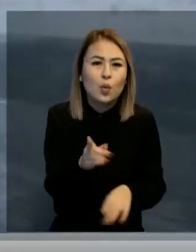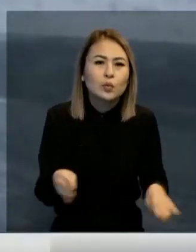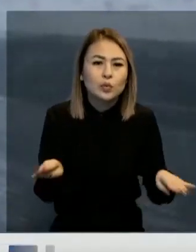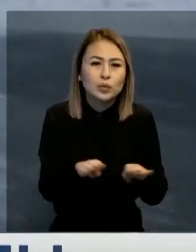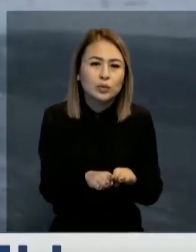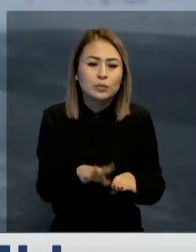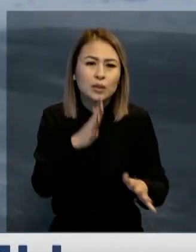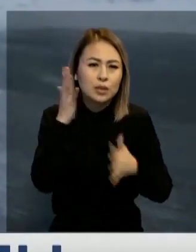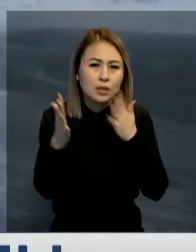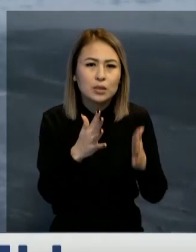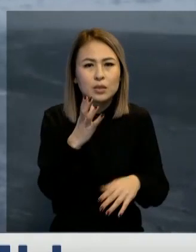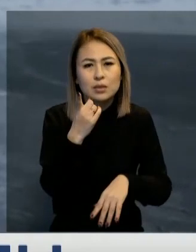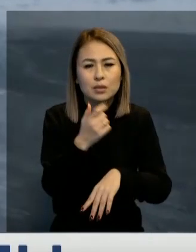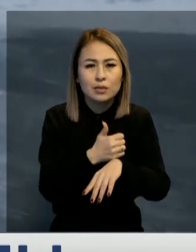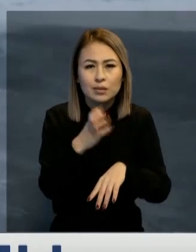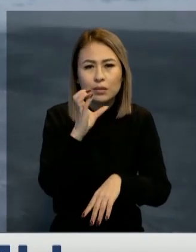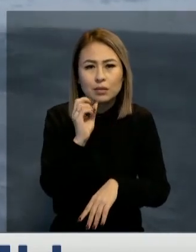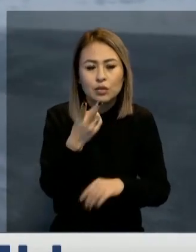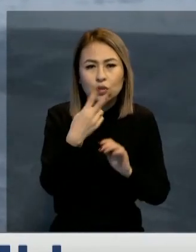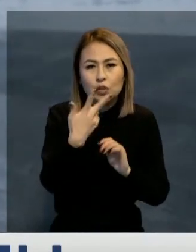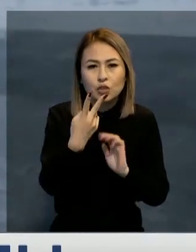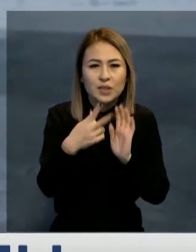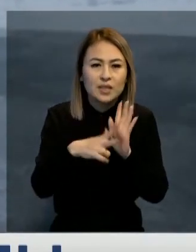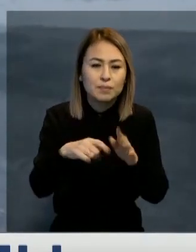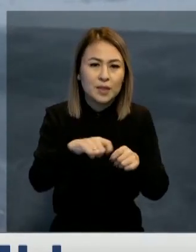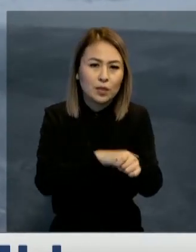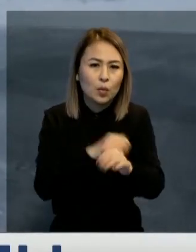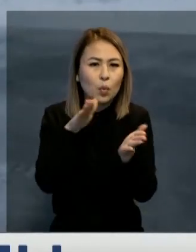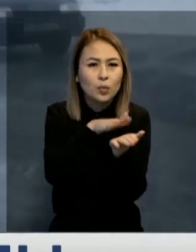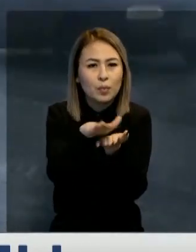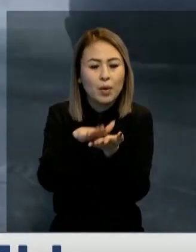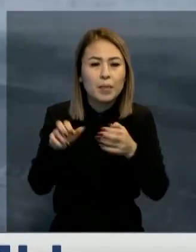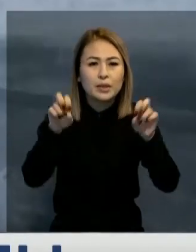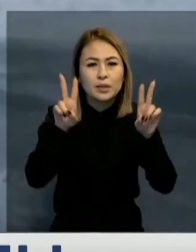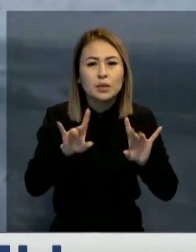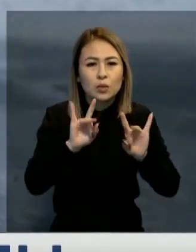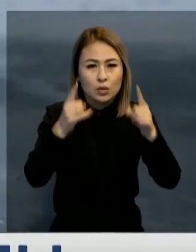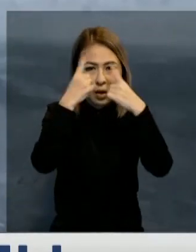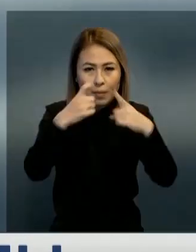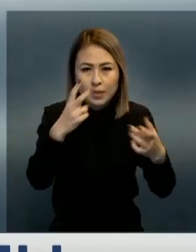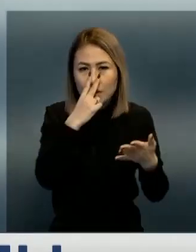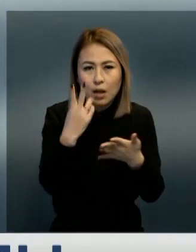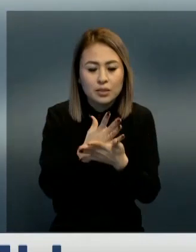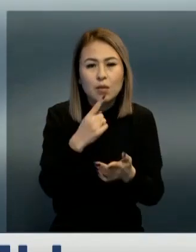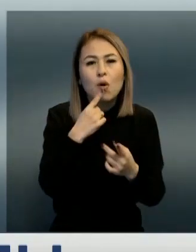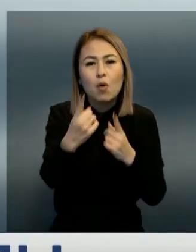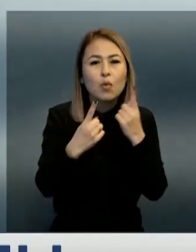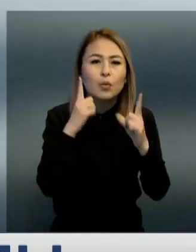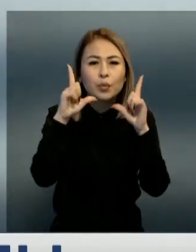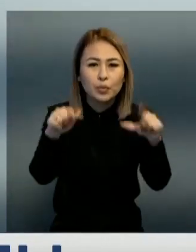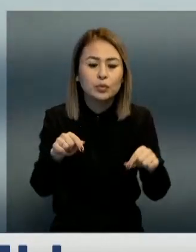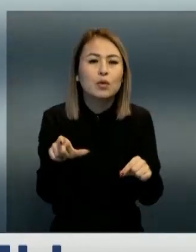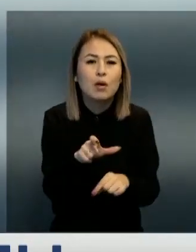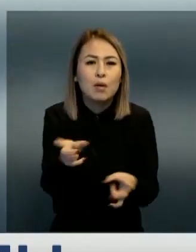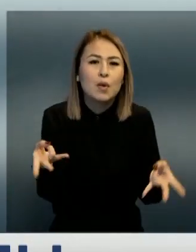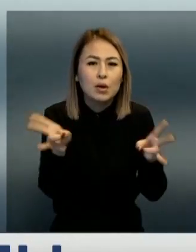жабылды. Желдің екпіні секундына 23-28 метрге жетті көктайғақ. Мамандардың ескертуіне қарамастан алыс сапарға шығып